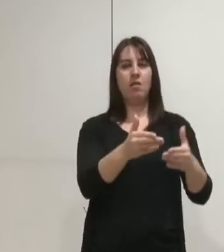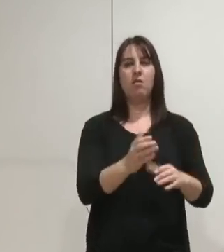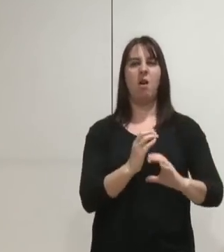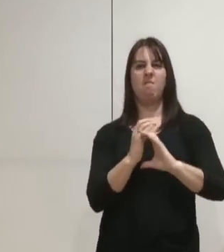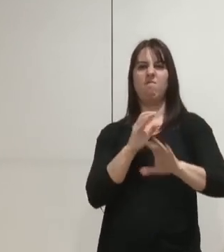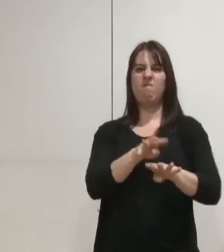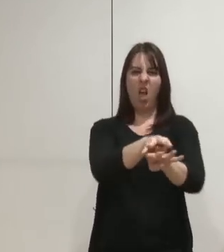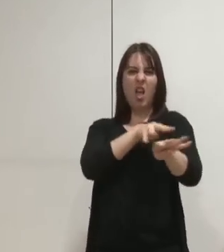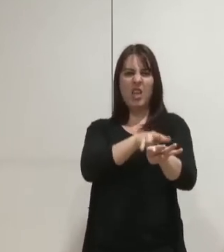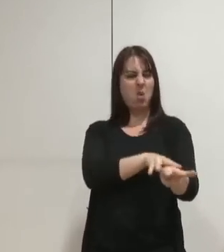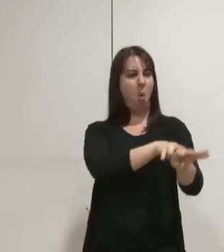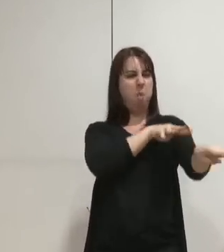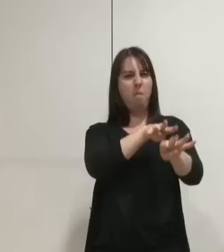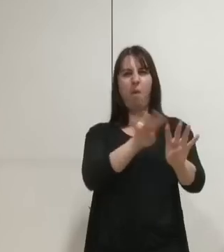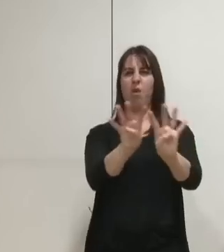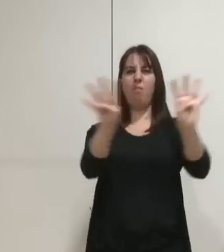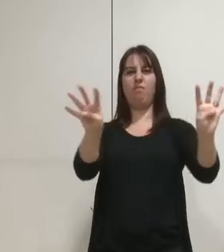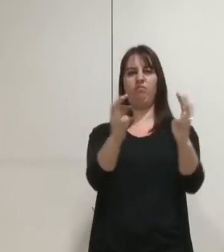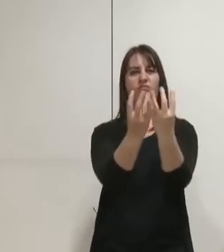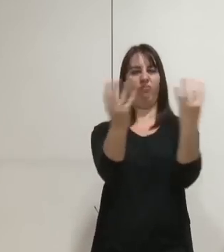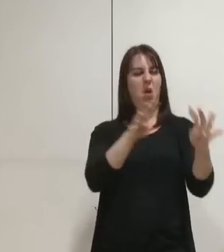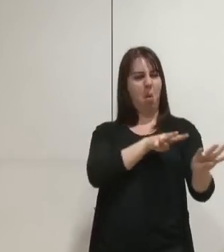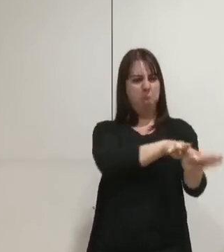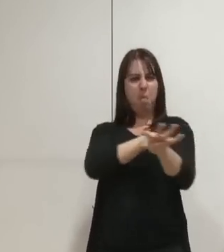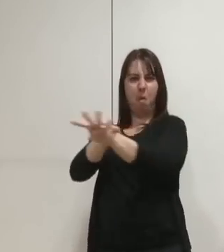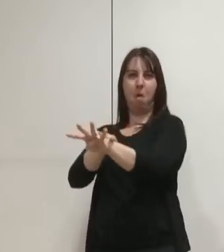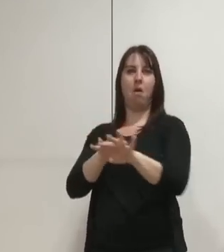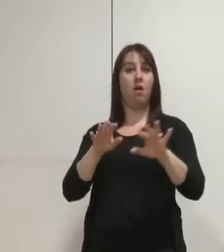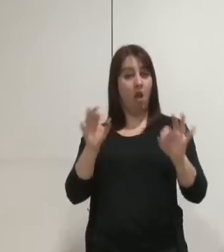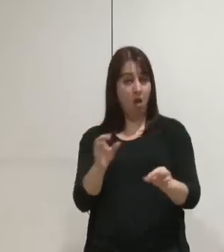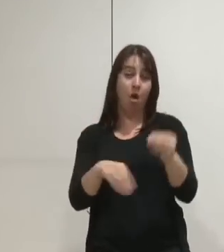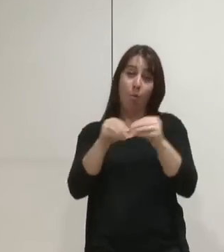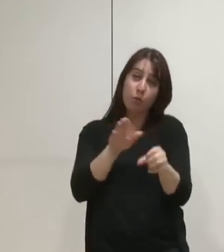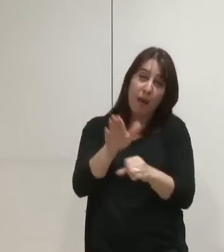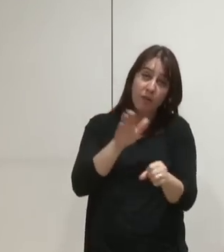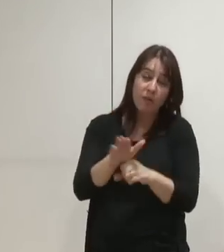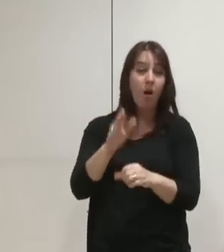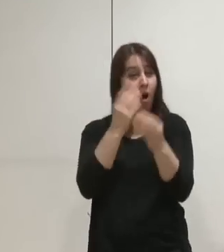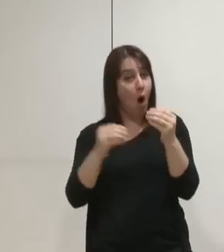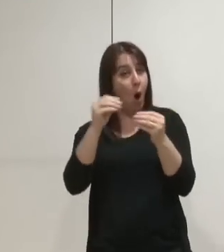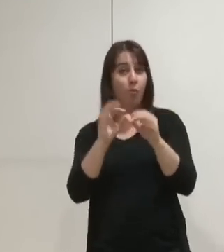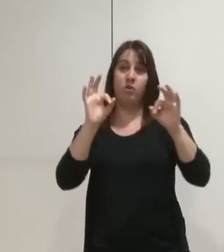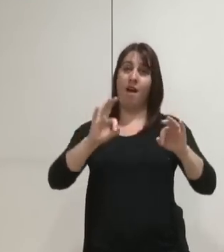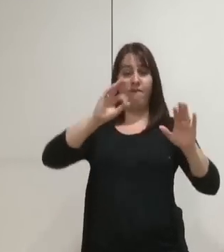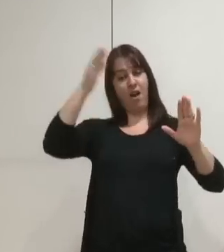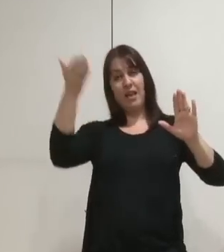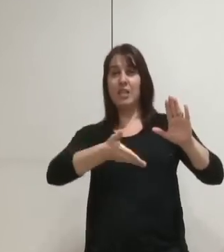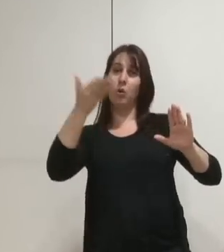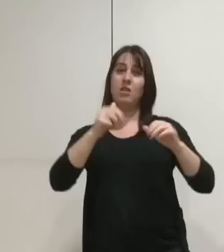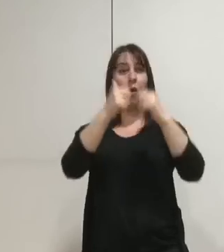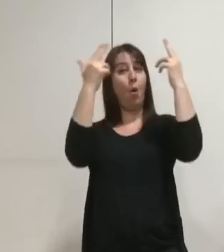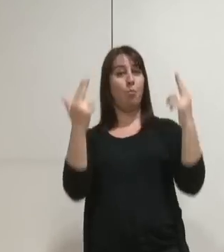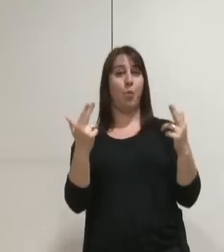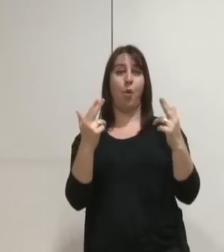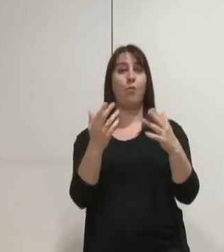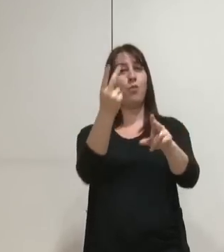canons chargés à mitraille et puis comme ça suffisait pas on a installé la guillotine sur le pont donnant à l'hôtel de